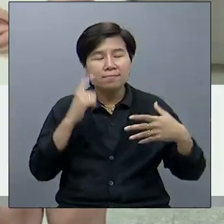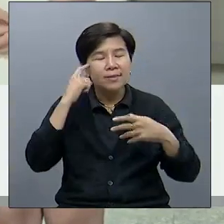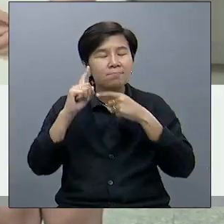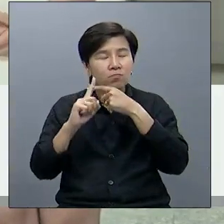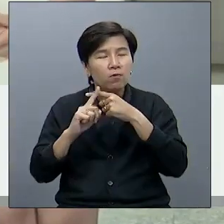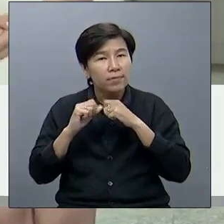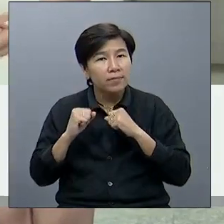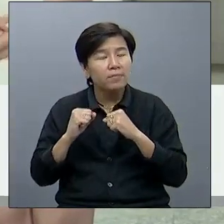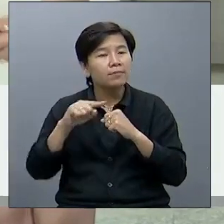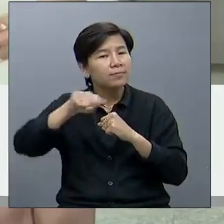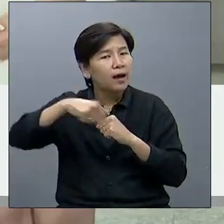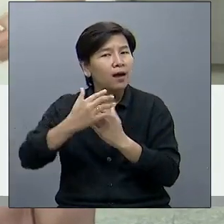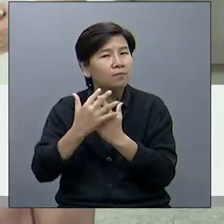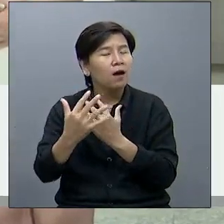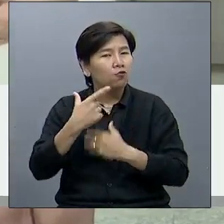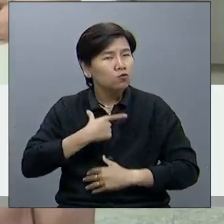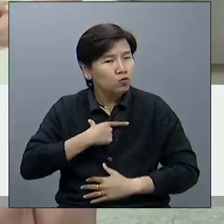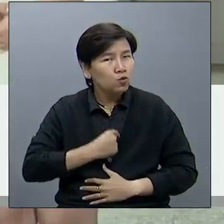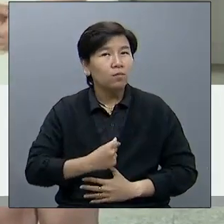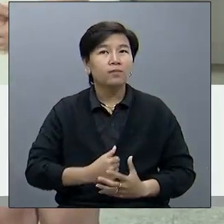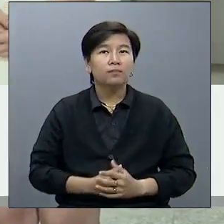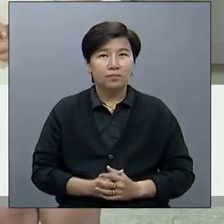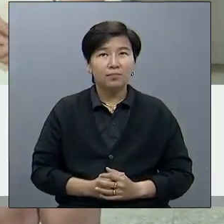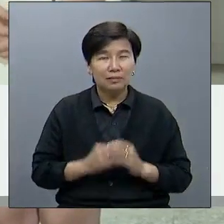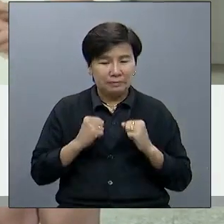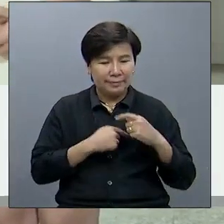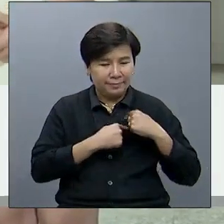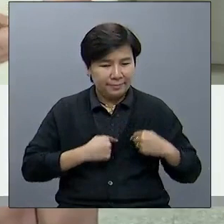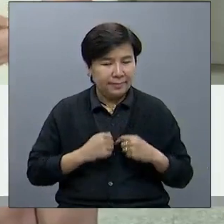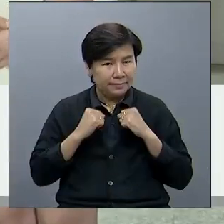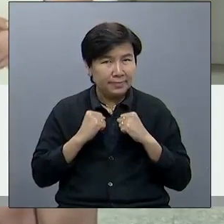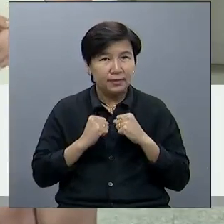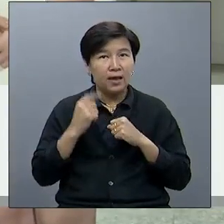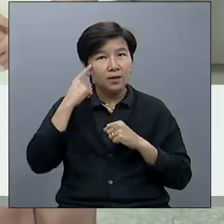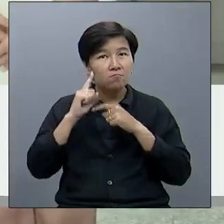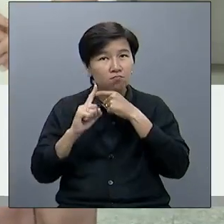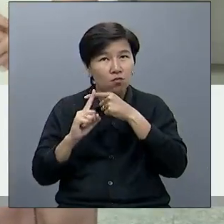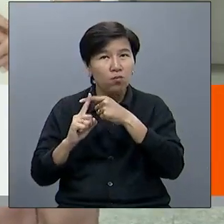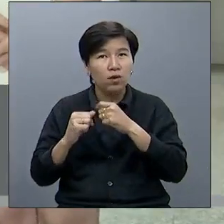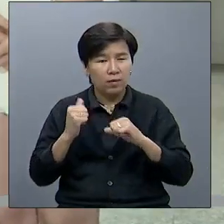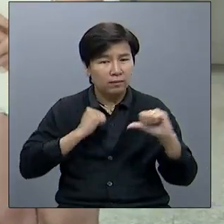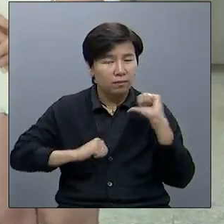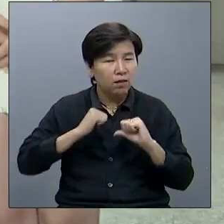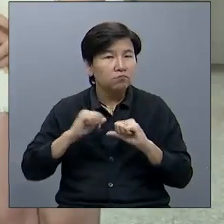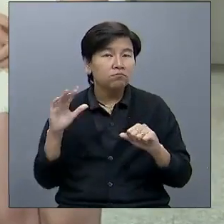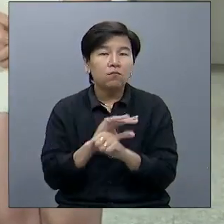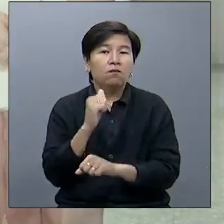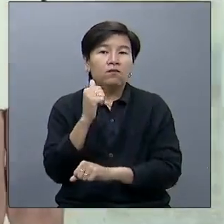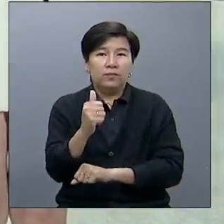ต้องชอบแหละอะไรอย่างเงี้ยค่ะเราก็เลยคิดว่าอันนั้นคือจุดที่ทำให้เราแบบสามารถทำสเตจและสเตจให้ออกมาดีค่ะ